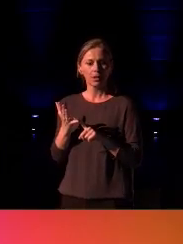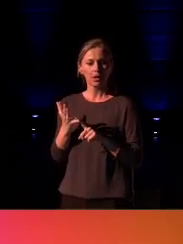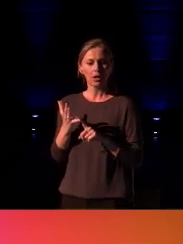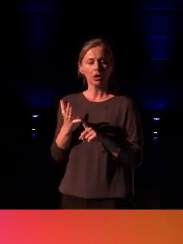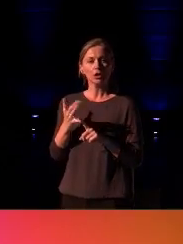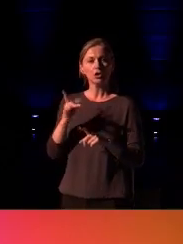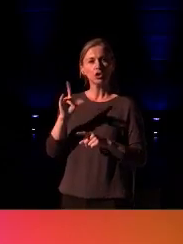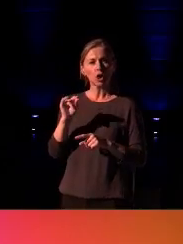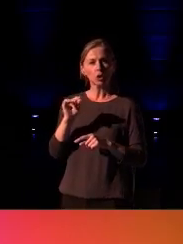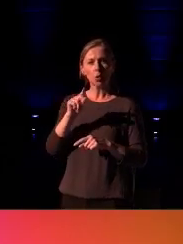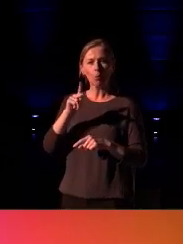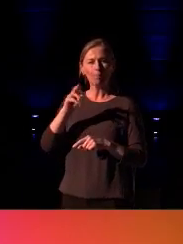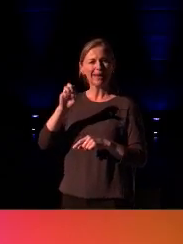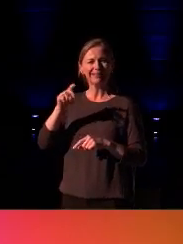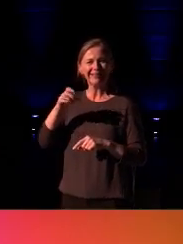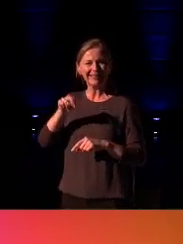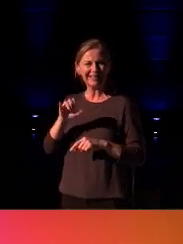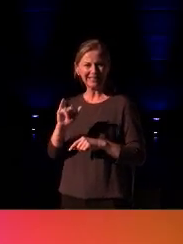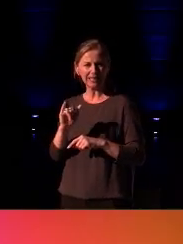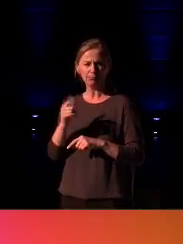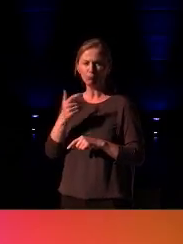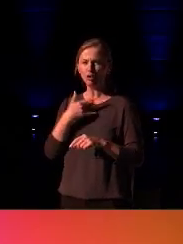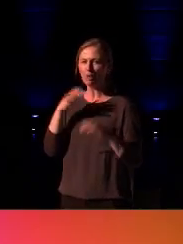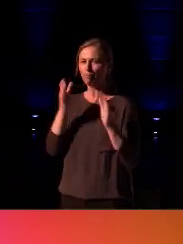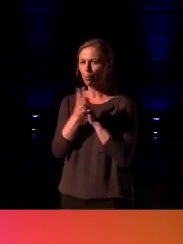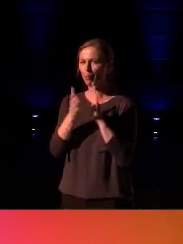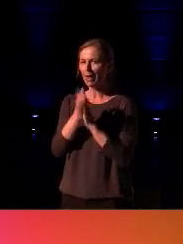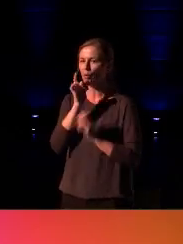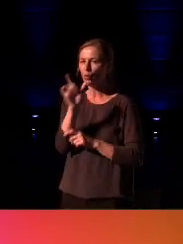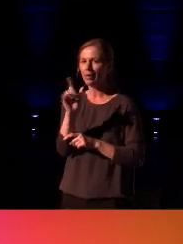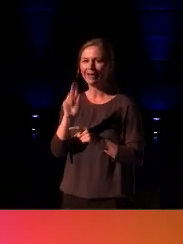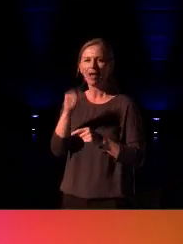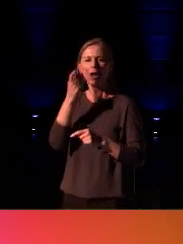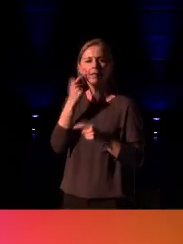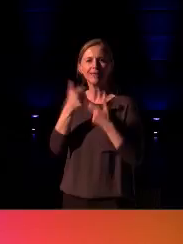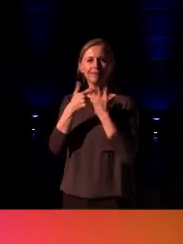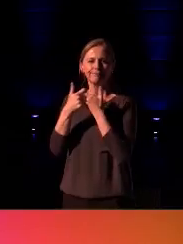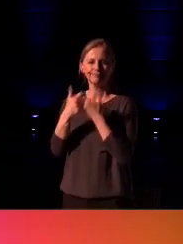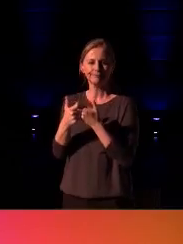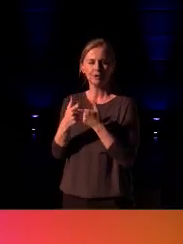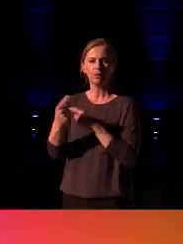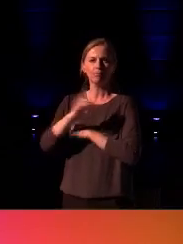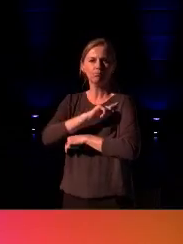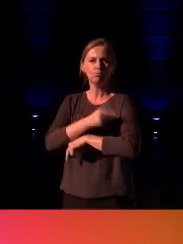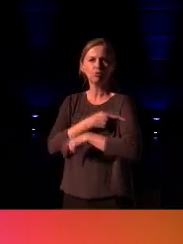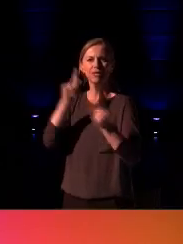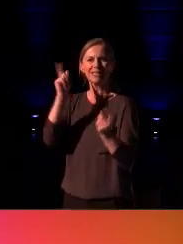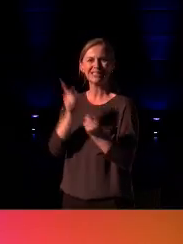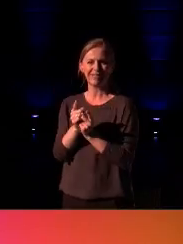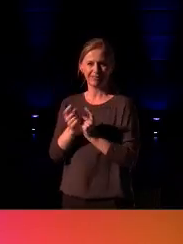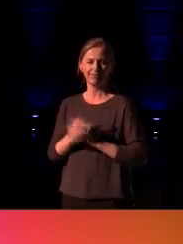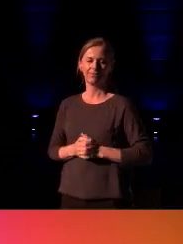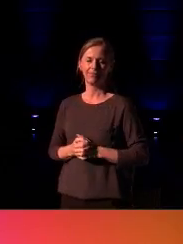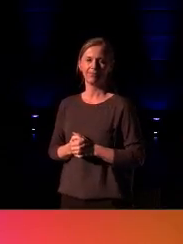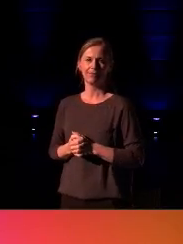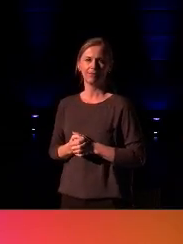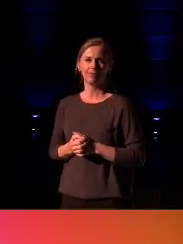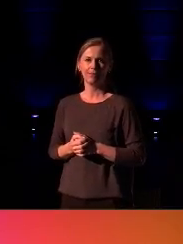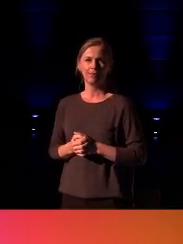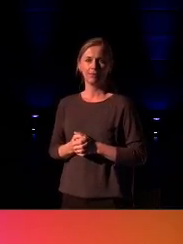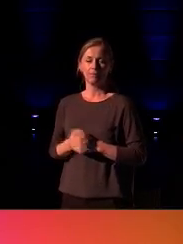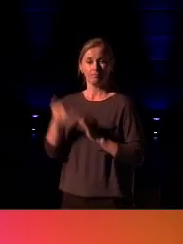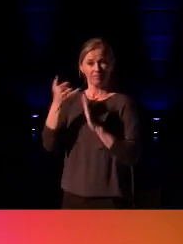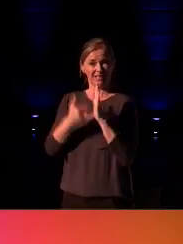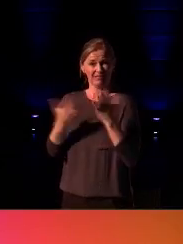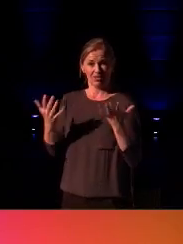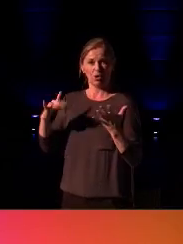Sarkopeni, det er et ord som er veldig inn for tiden, og som betyr aldersrelatert muskelsvinn. Og det